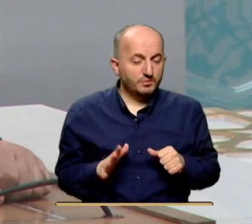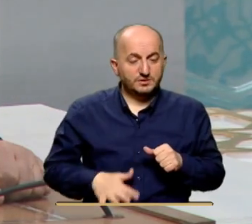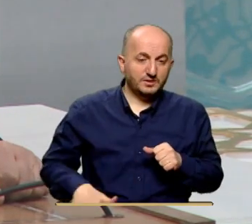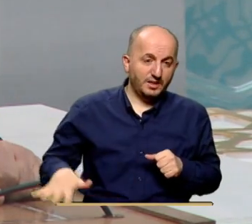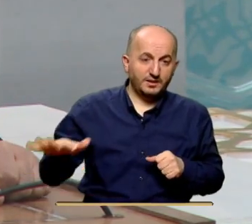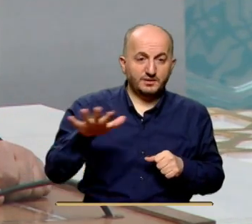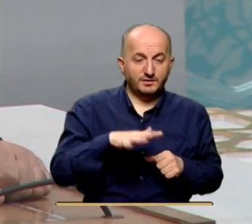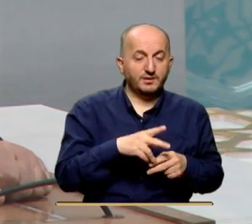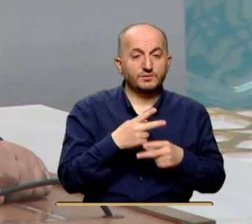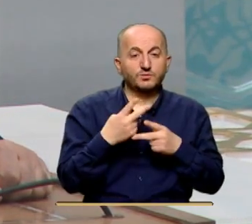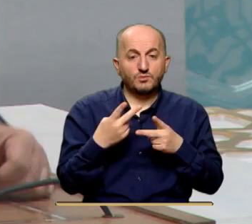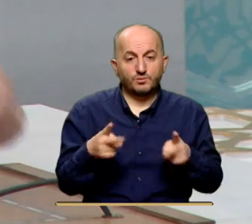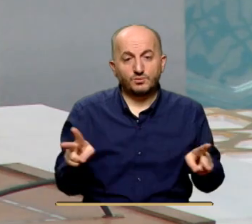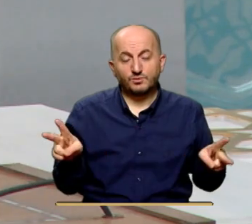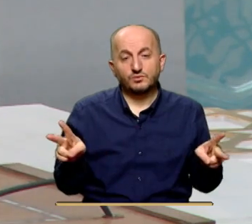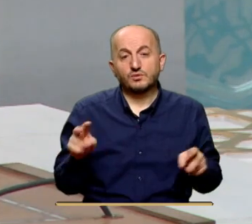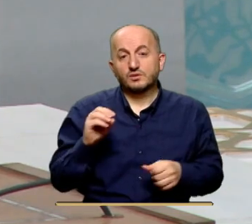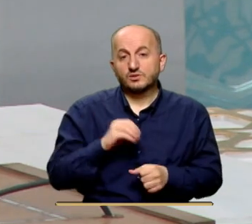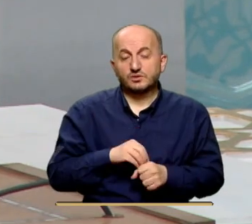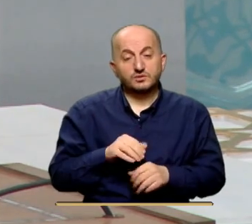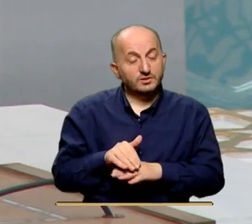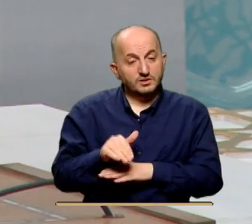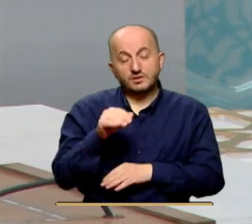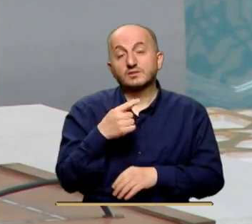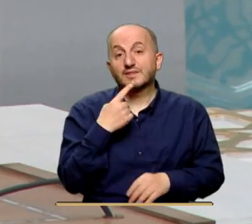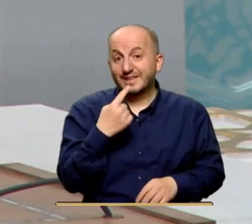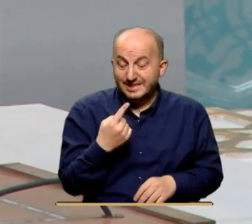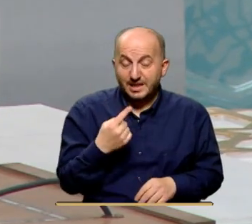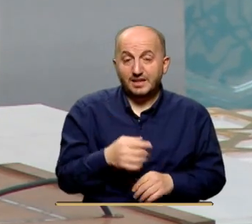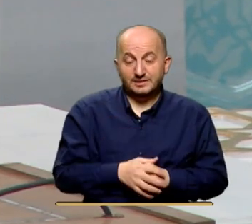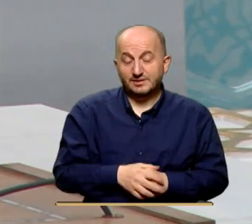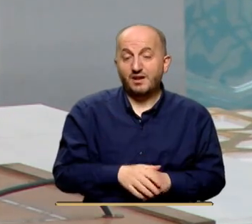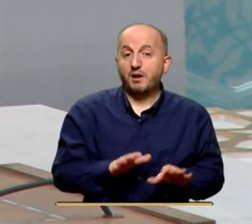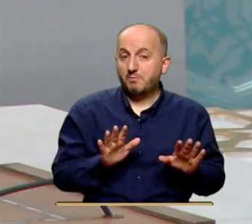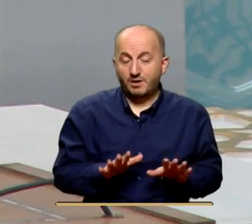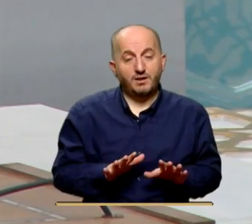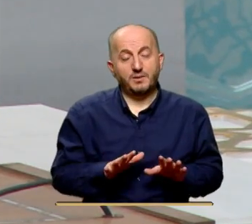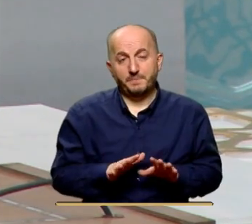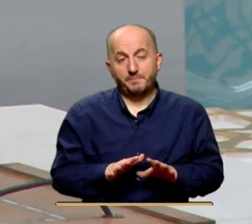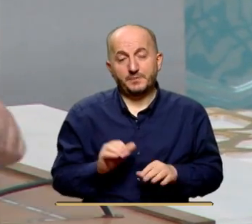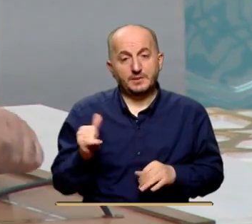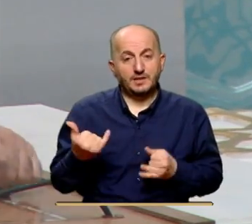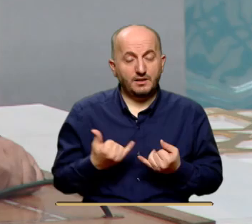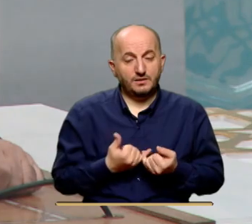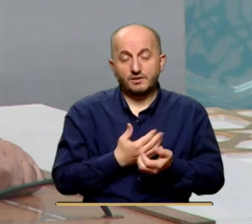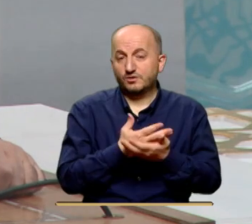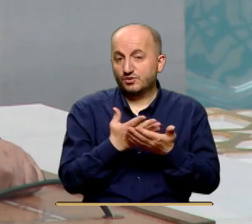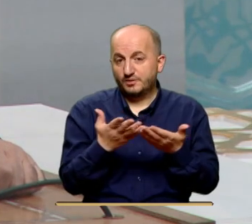herkes hür ve hürriyet içerisinde yaşasın deselerdi. Ama değerli